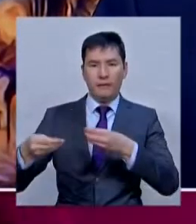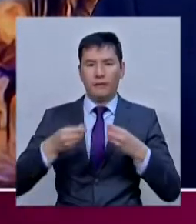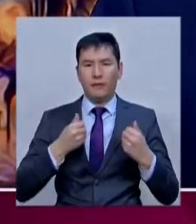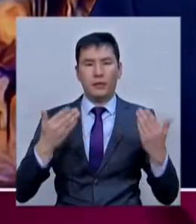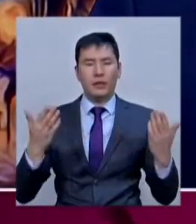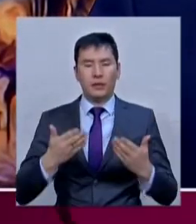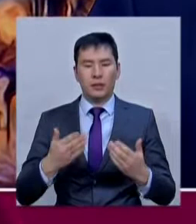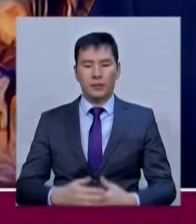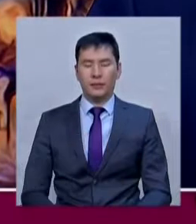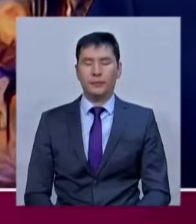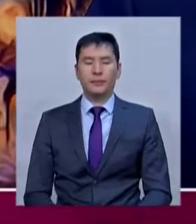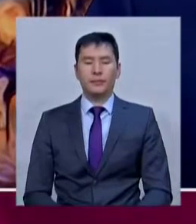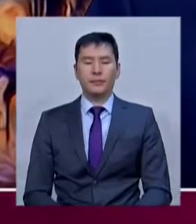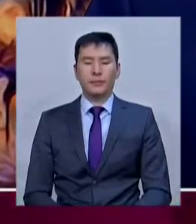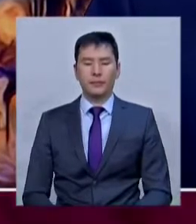Мақсат Мырза.